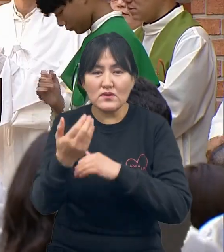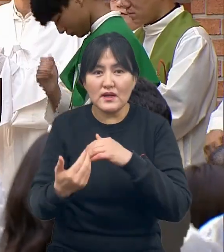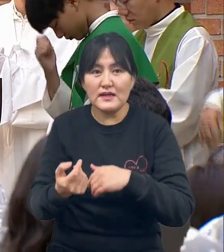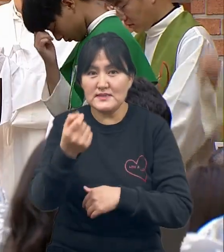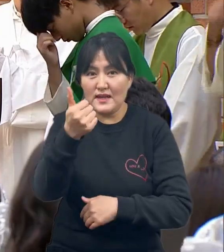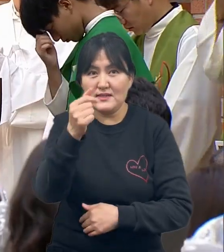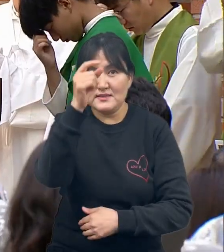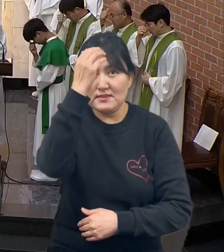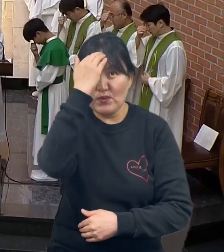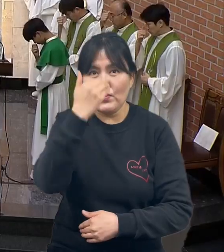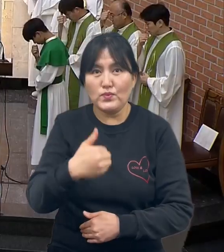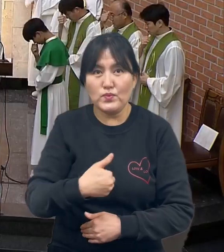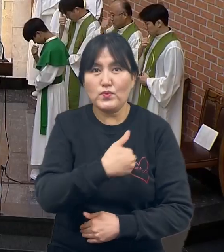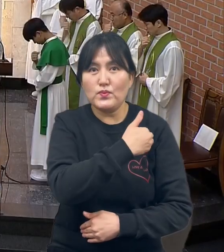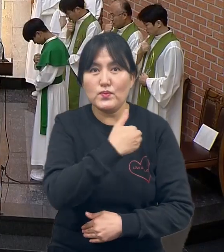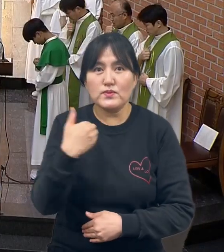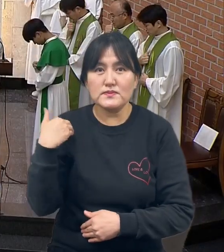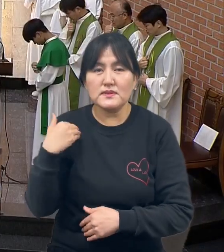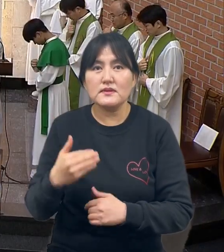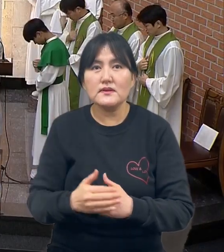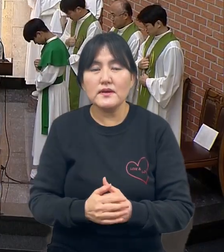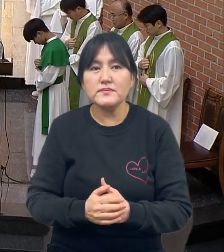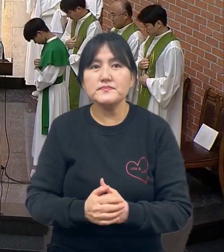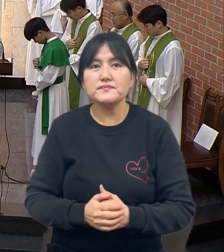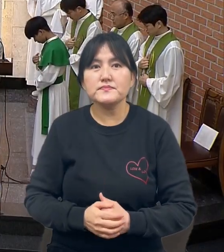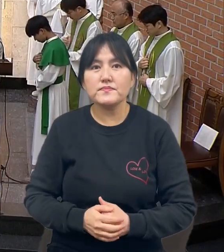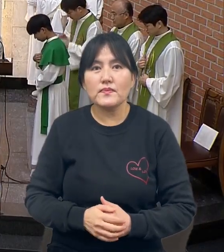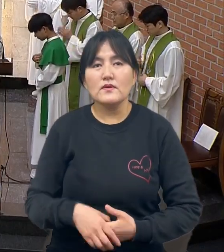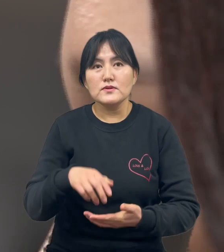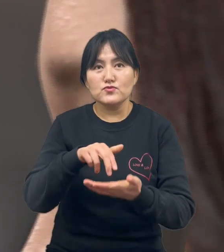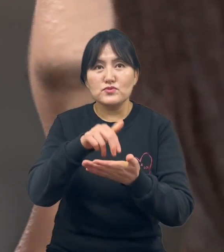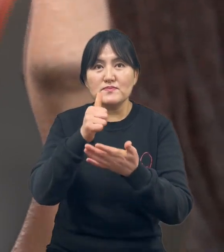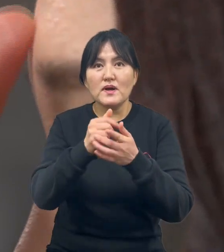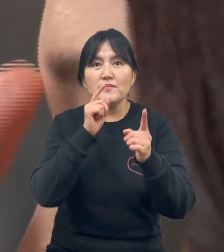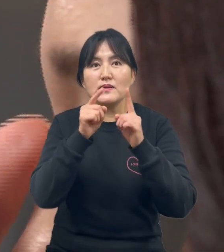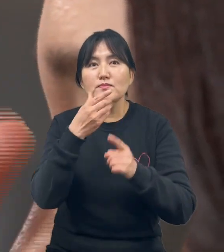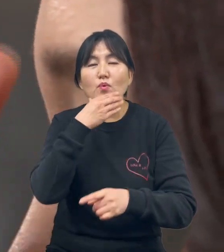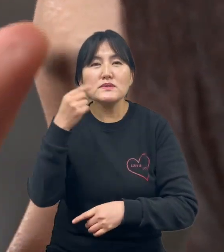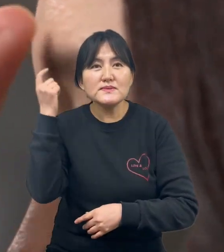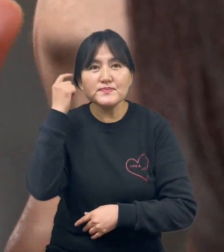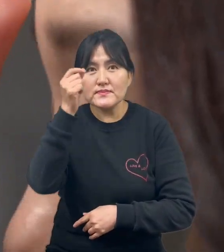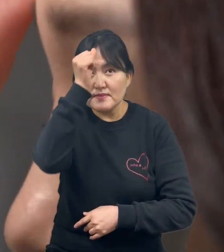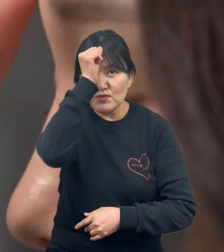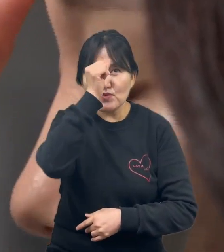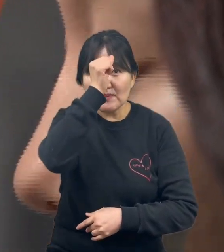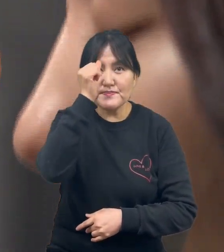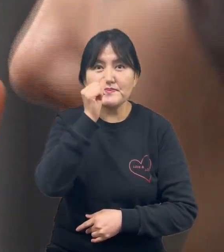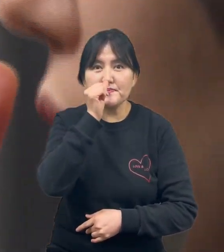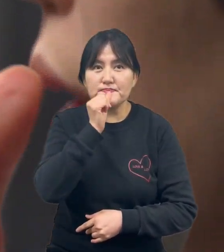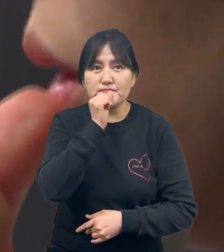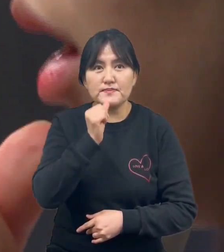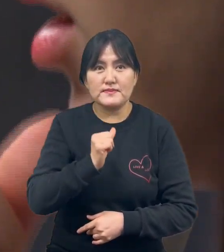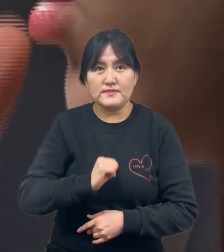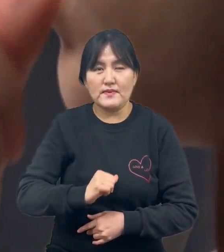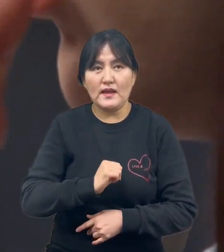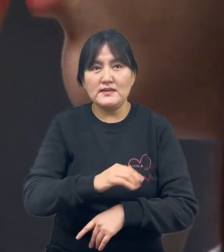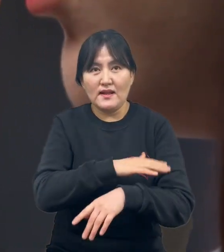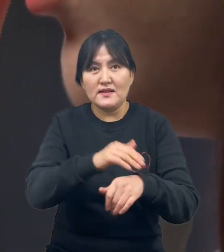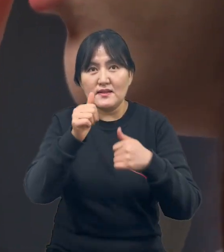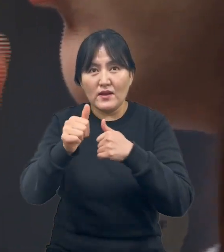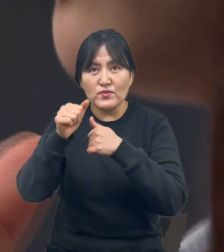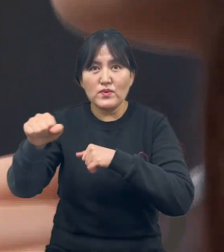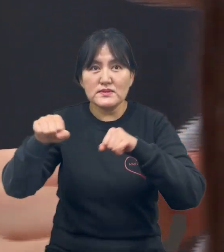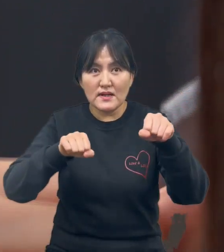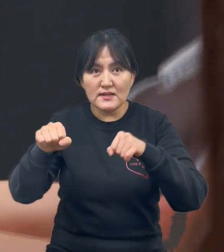긋고 미사 중 복음을 듣기 전에는 작은 십자성호를 긋습니다. 주님의 말씀인 복음을 머리와 입과